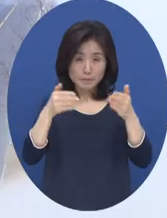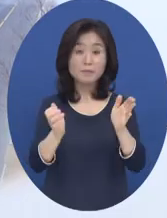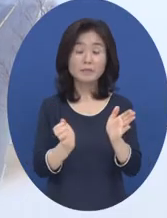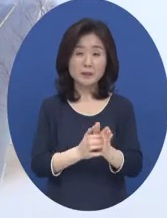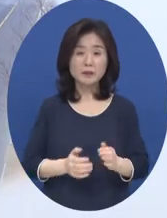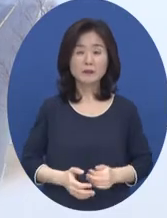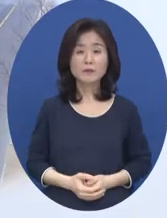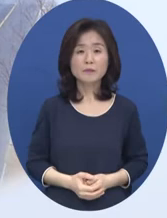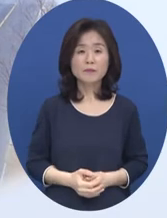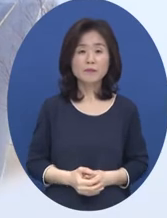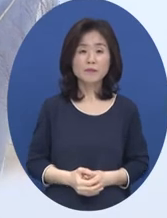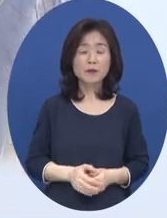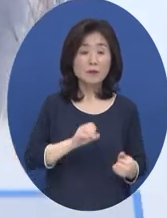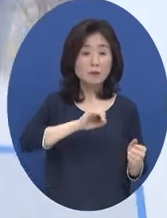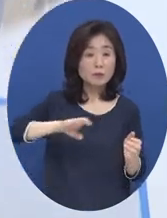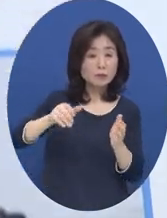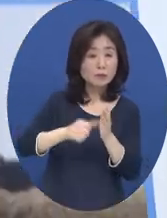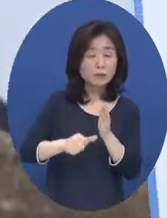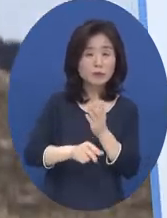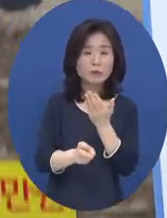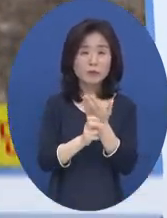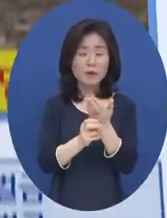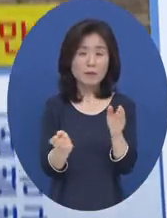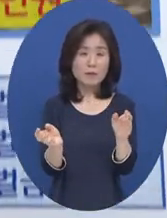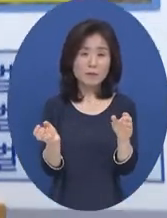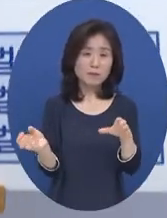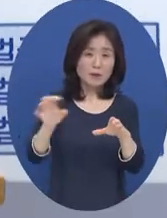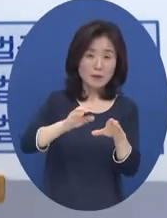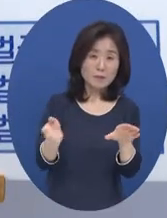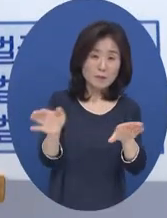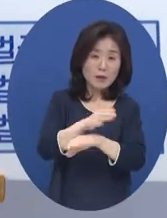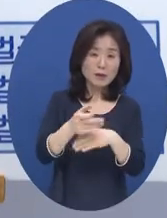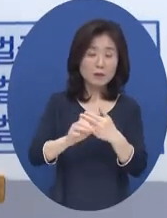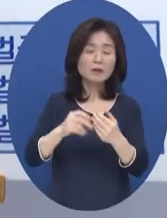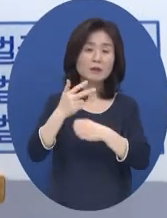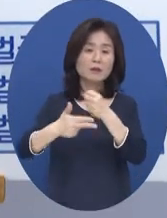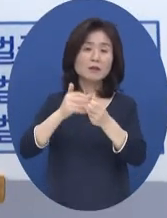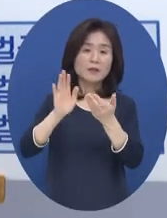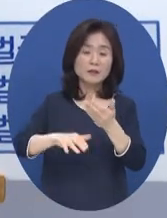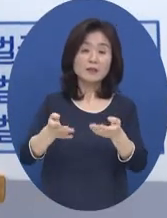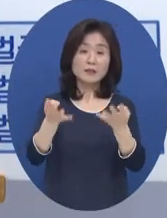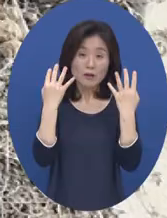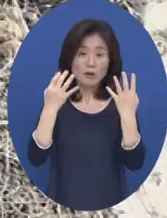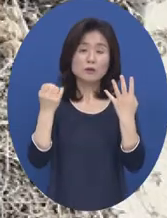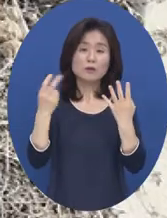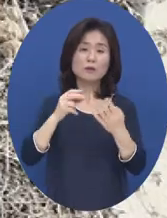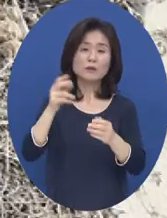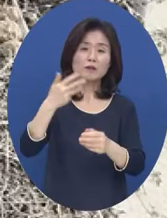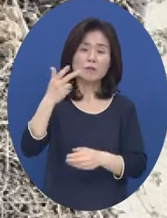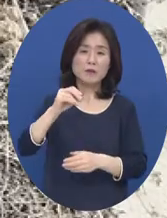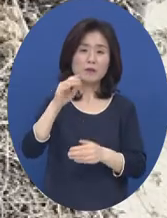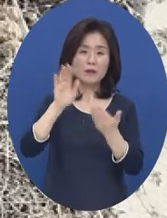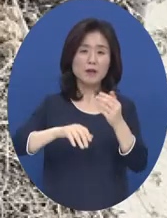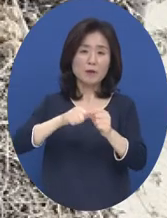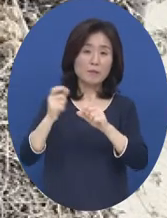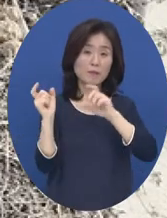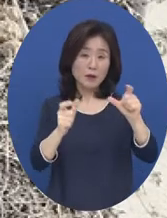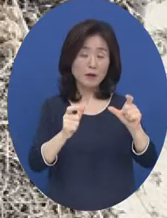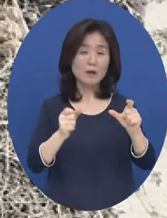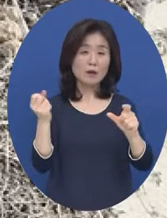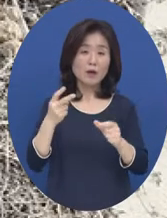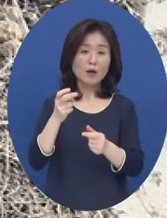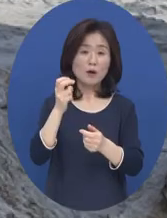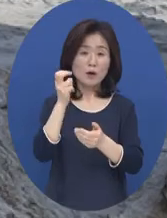실시하였습니다. 폐기물을 불법으로 매립할 경우 7년 이하의 징역 또는 7천만 원 이하의 벌금에 처하고 폐기물 처리